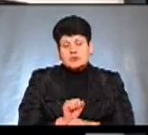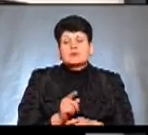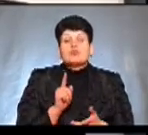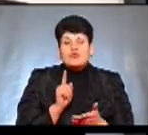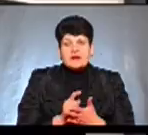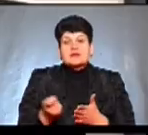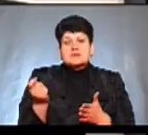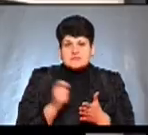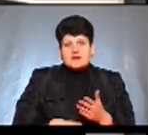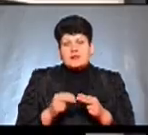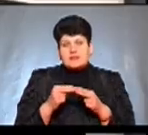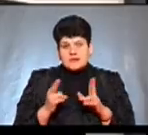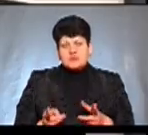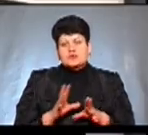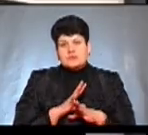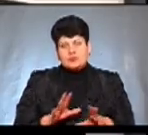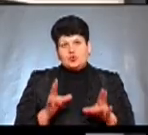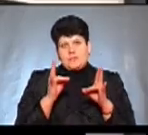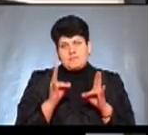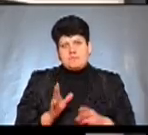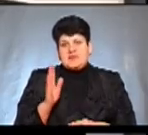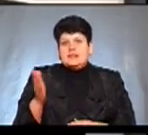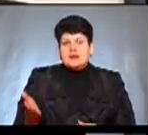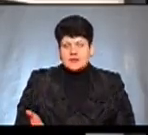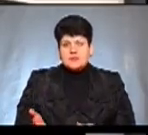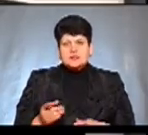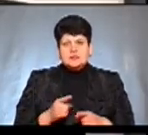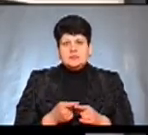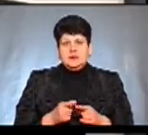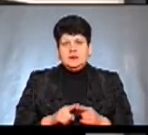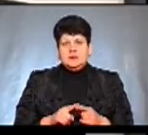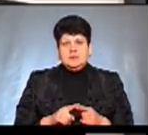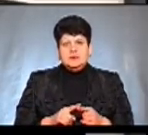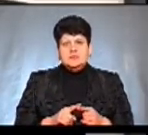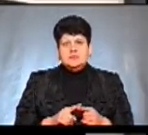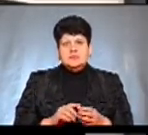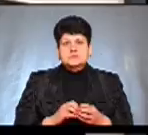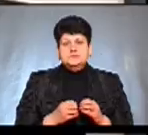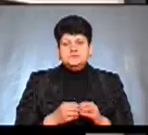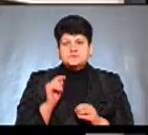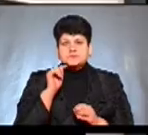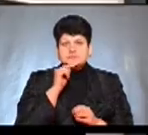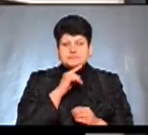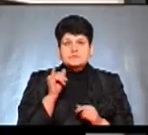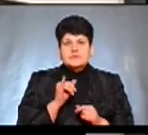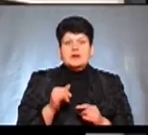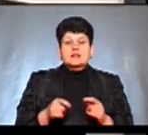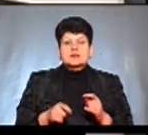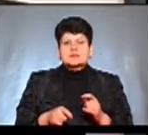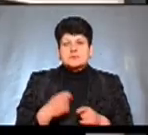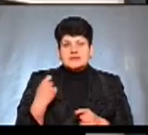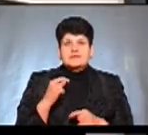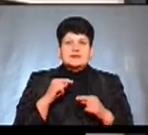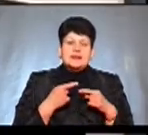Біди, пов'язаної з людськими жертвами в першу чергу, і збитками для економіки, збитками для техніки,